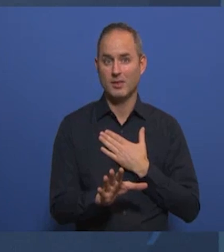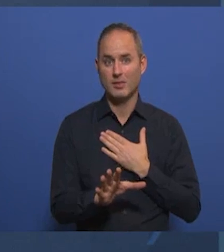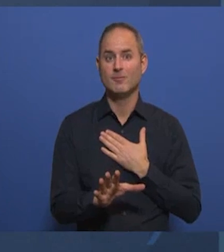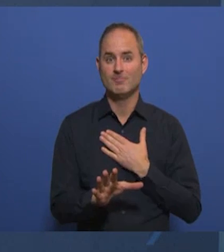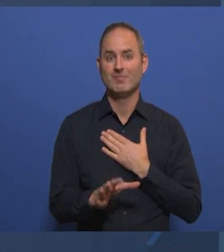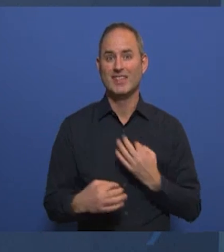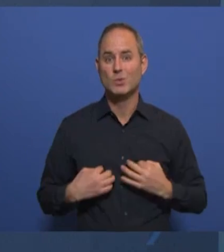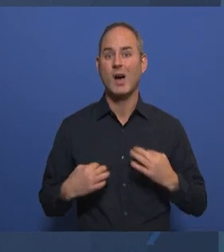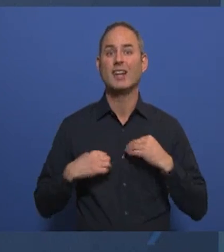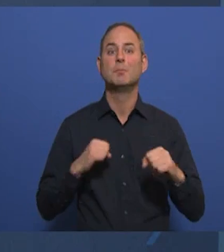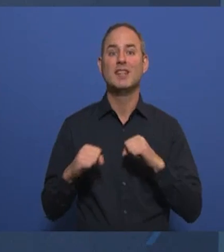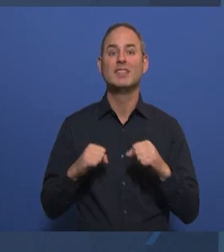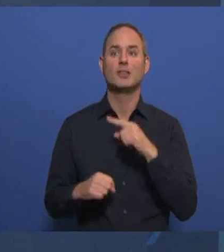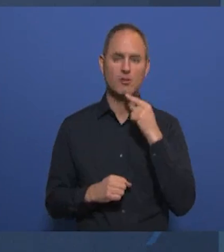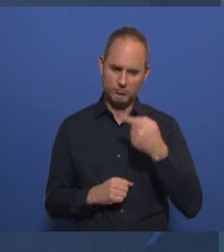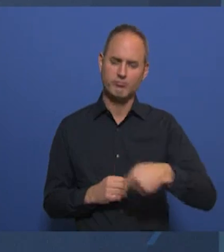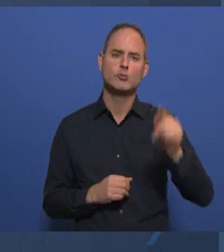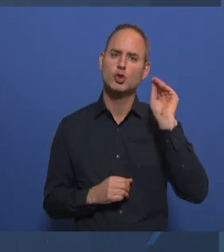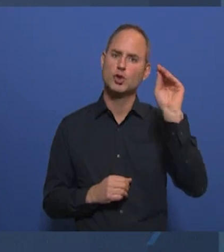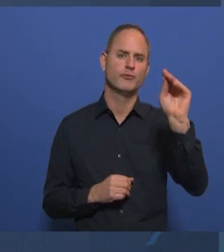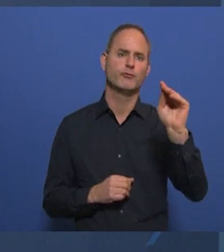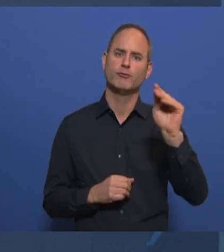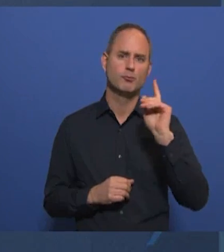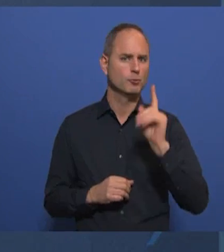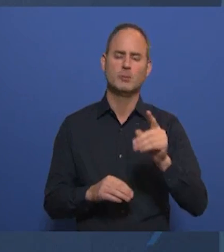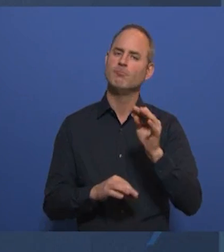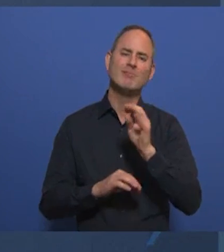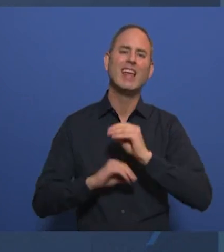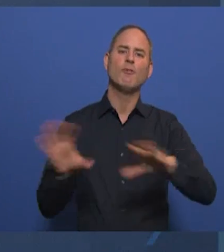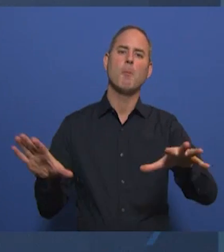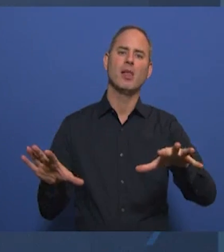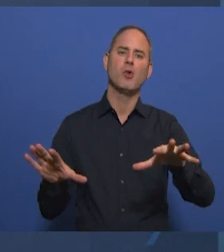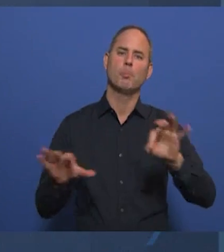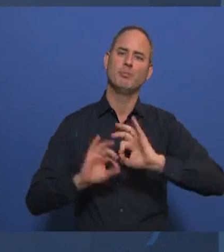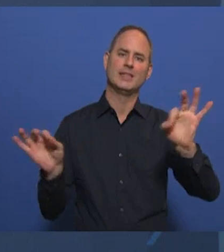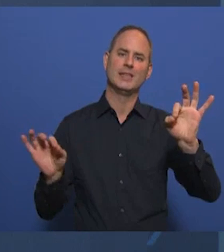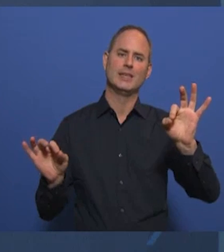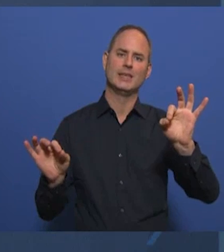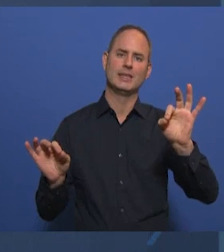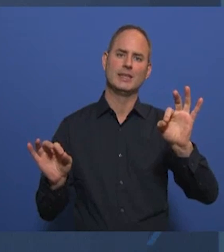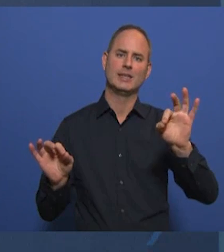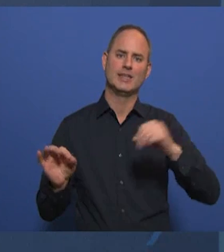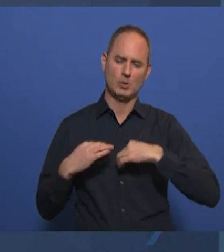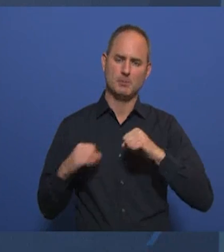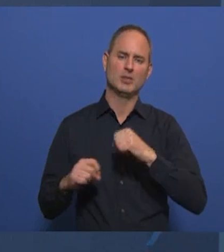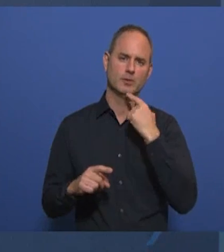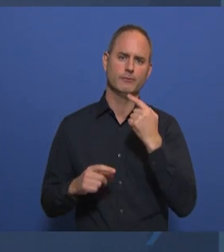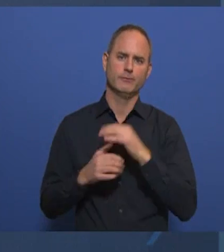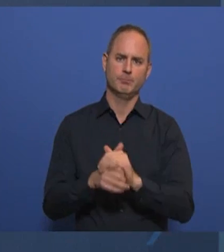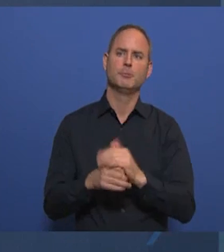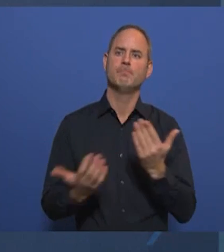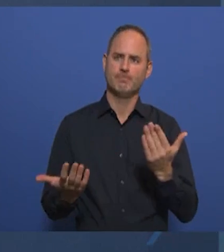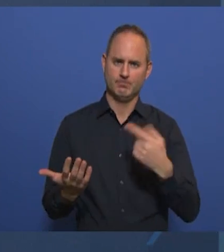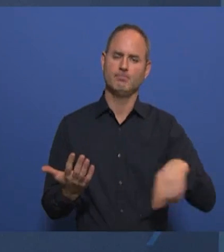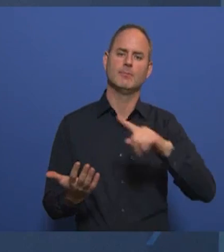treffen. Solche Änderungen brauchen einen angemessenen Vorlauf. Die Menschen müssen sich darauf auch ein Stück vorbereiten können.